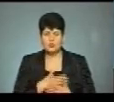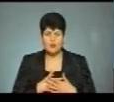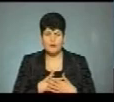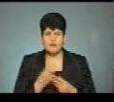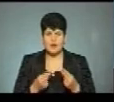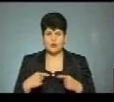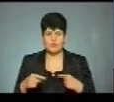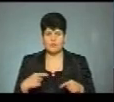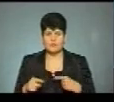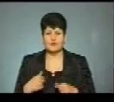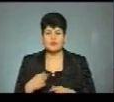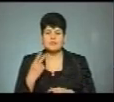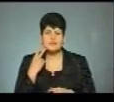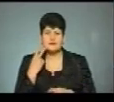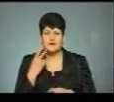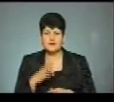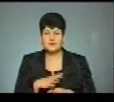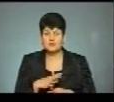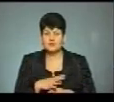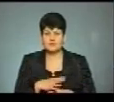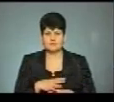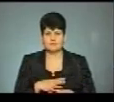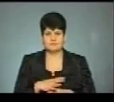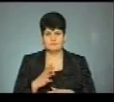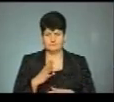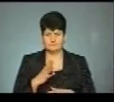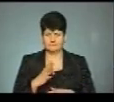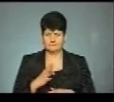У нього емоції завжди були під контролем, завжди були,